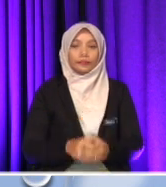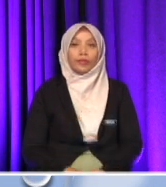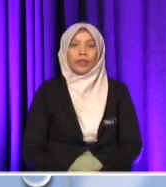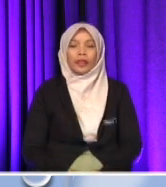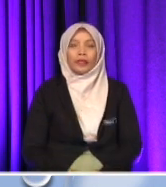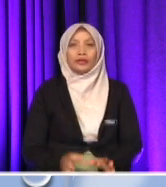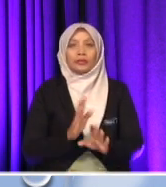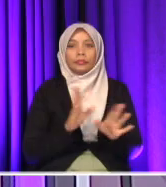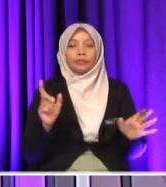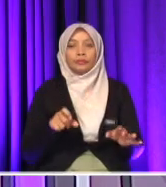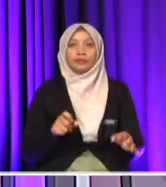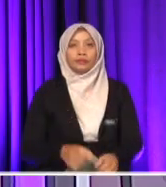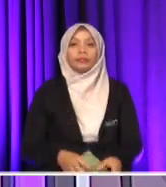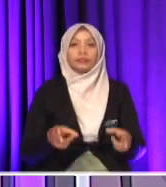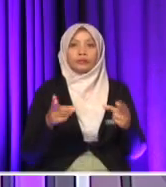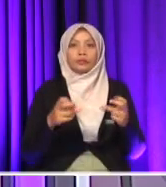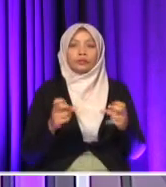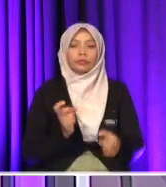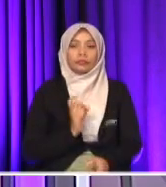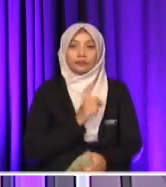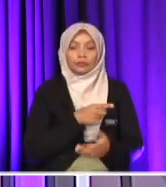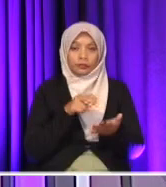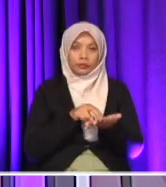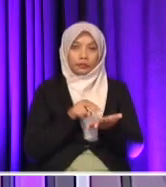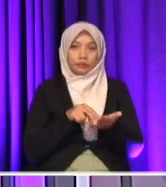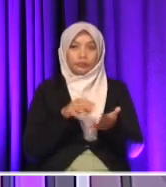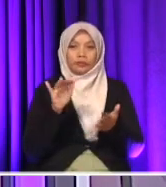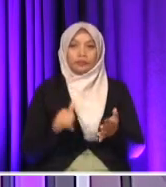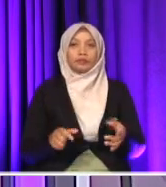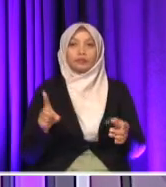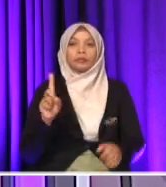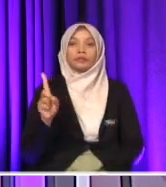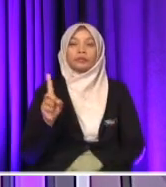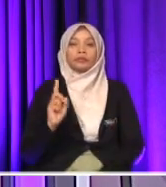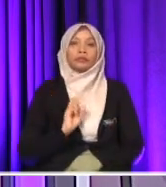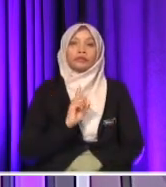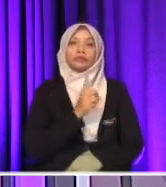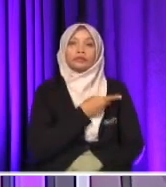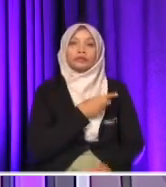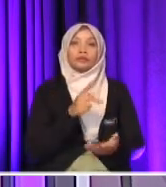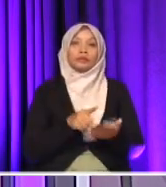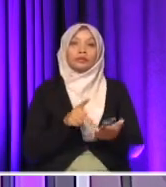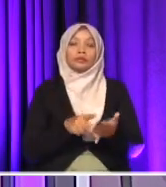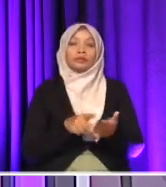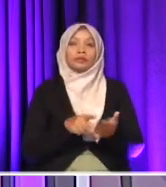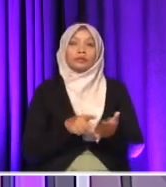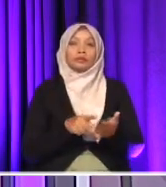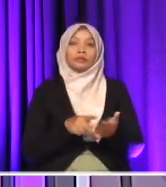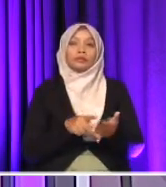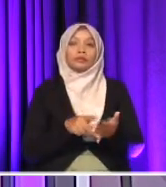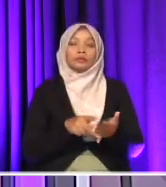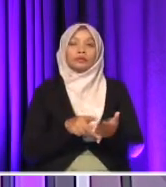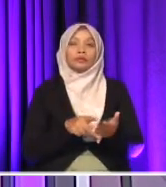Tak perlu kita nak mengira. Yang mana kita mengira untuk sudut ni boleh juga kita pakaikan